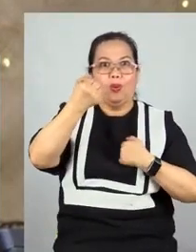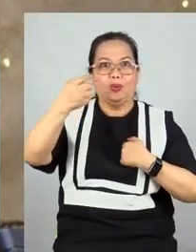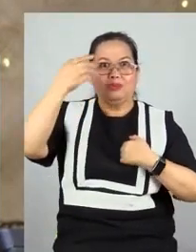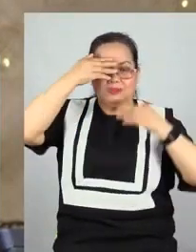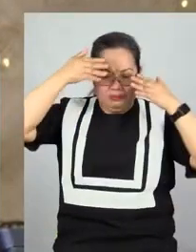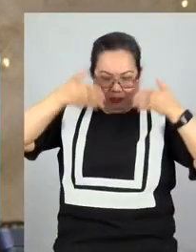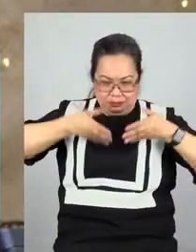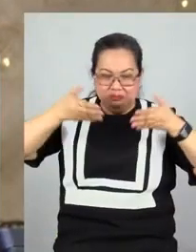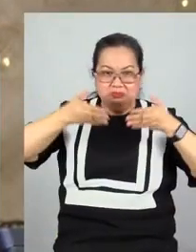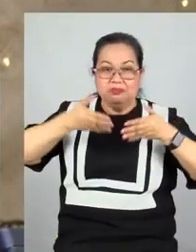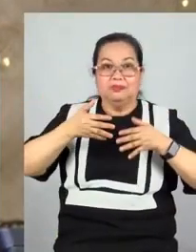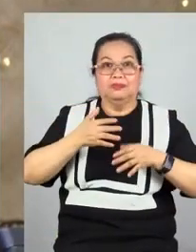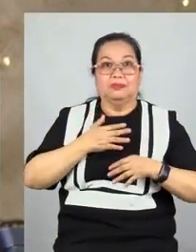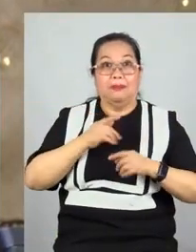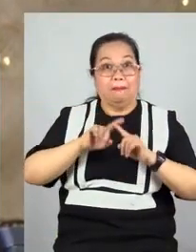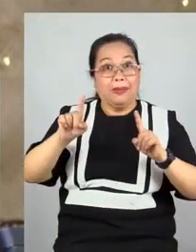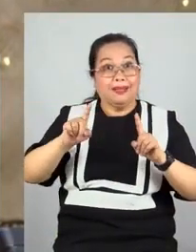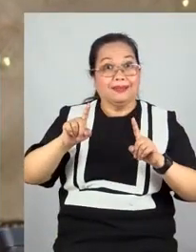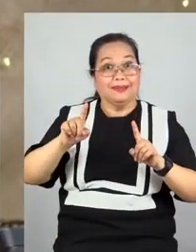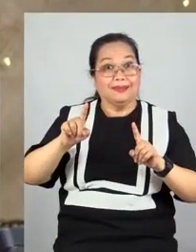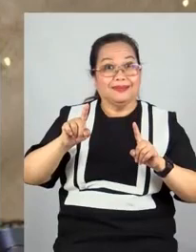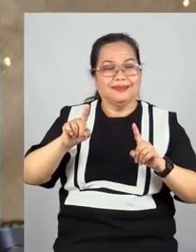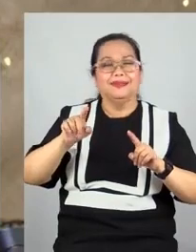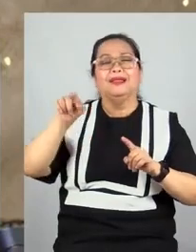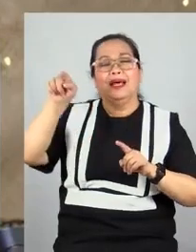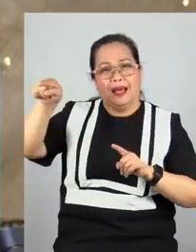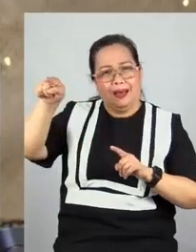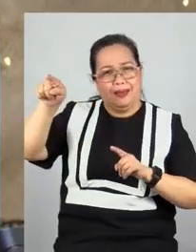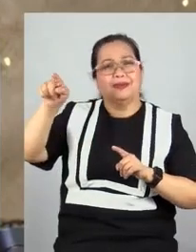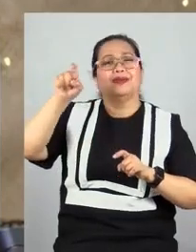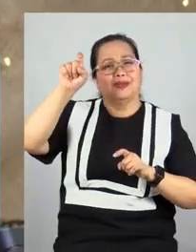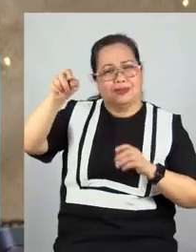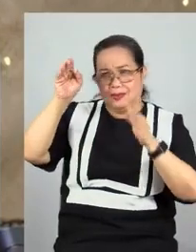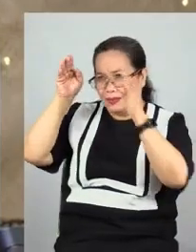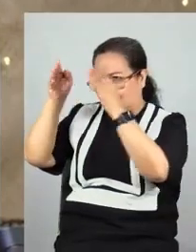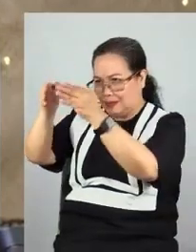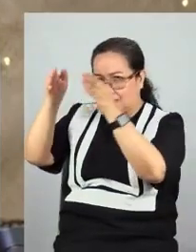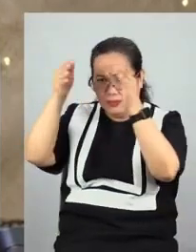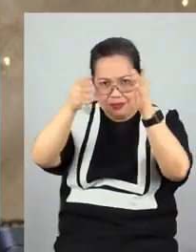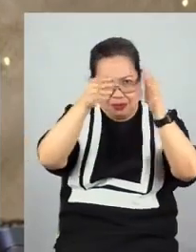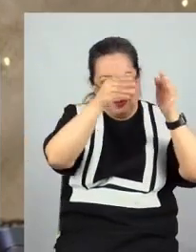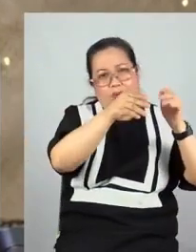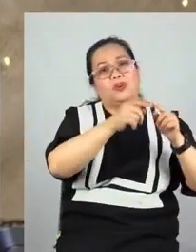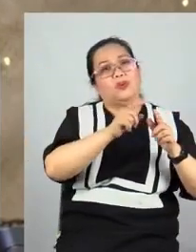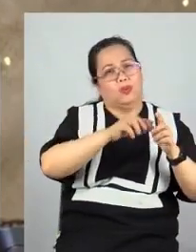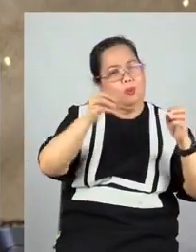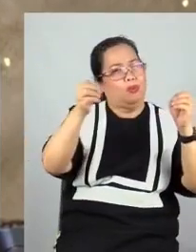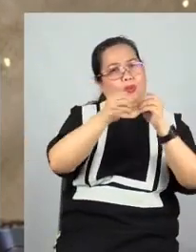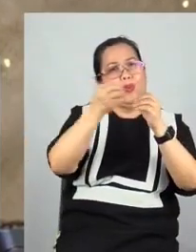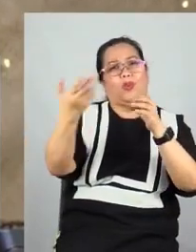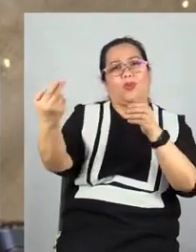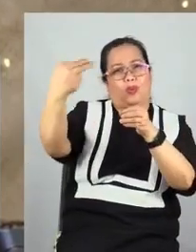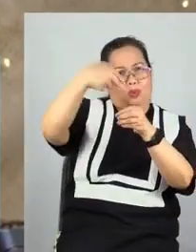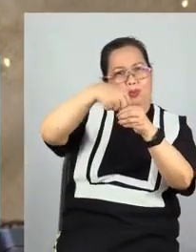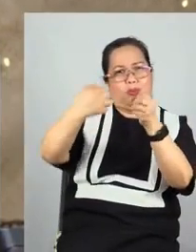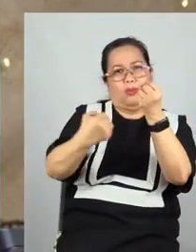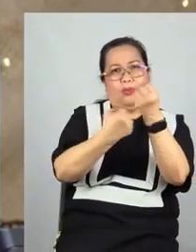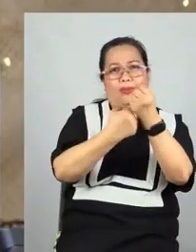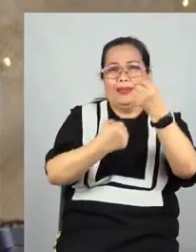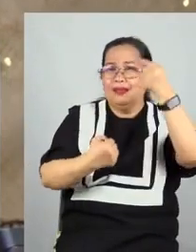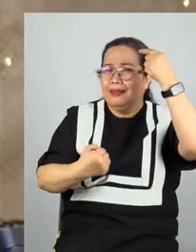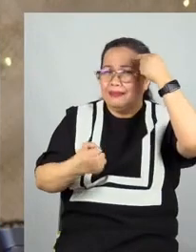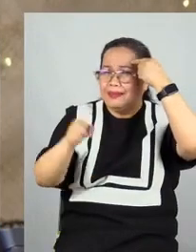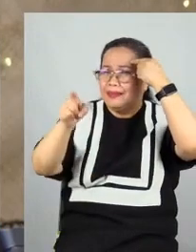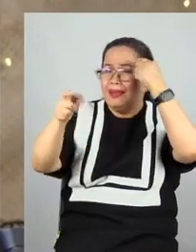interests, but also to the interests of others. Isama nyo naman ang interest ng iba. Isipin nyo naman